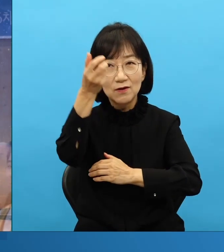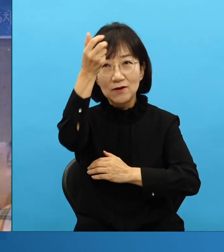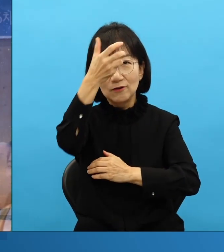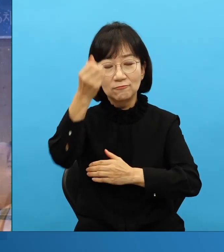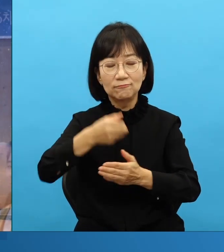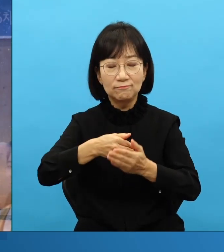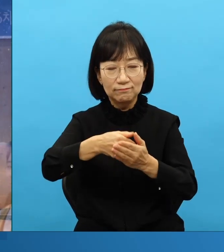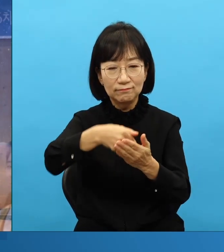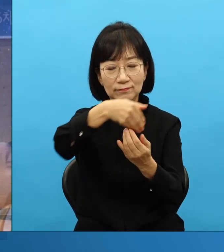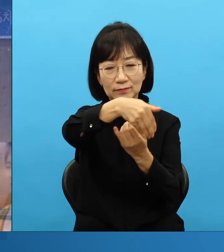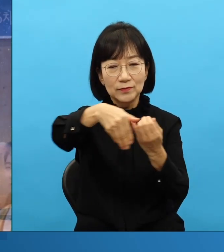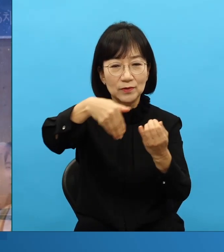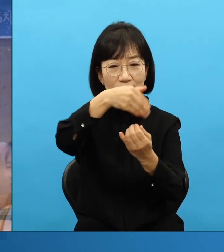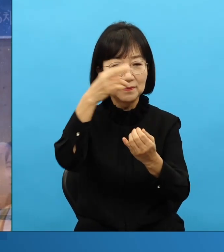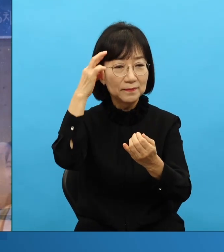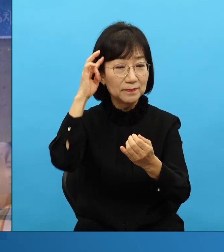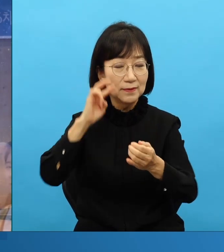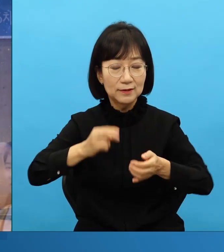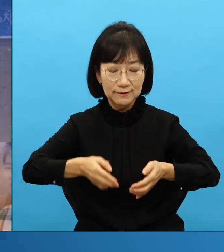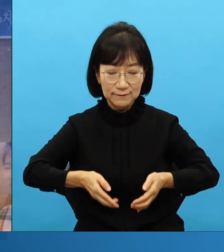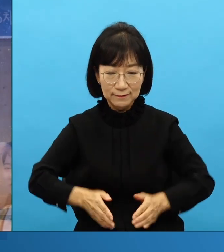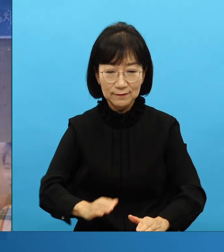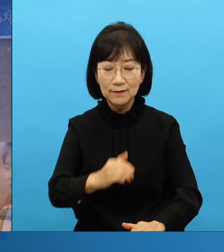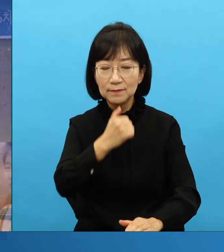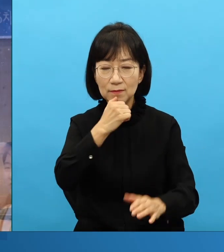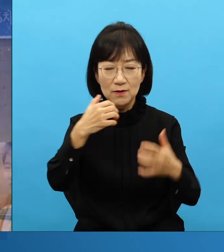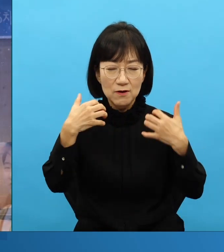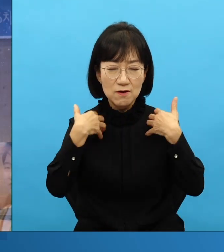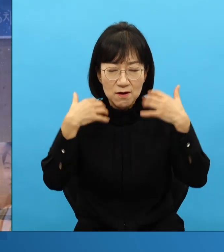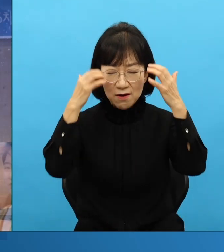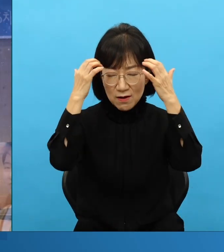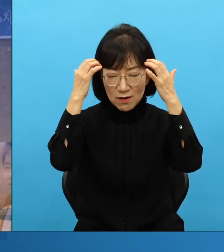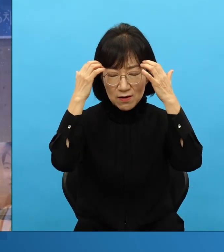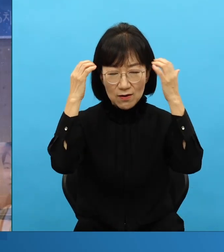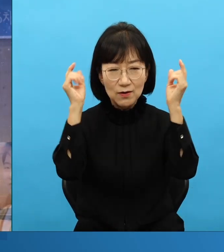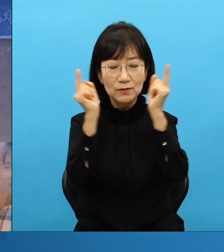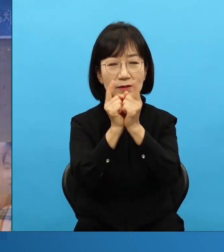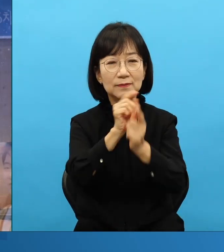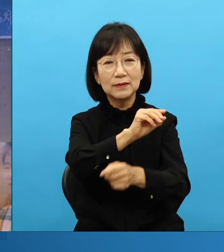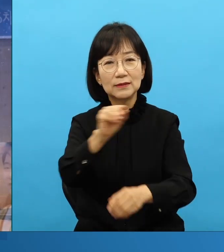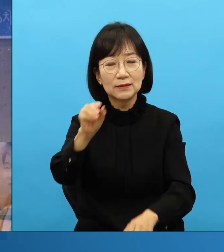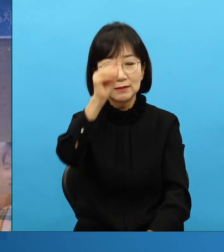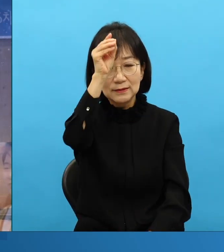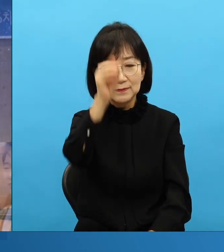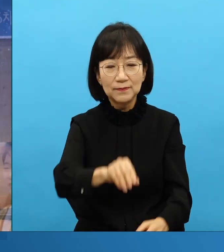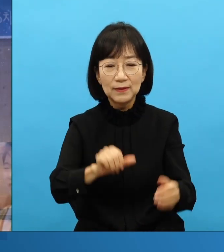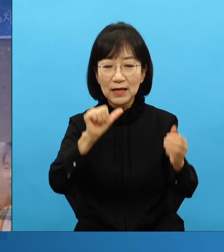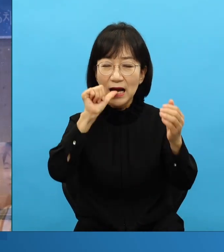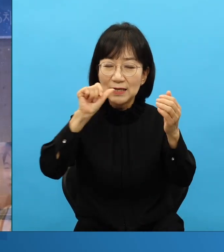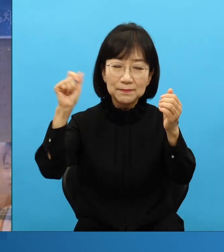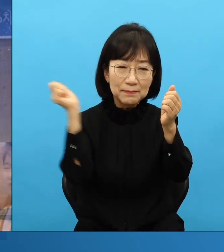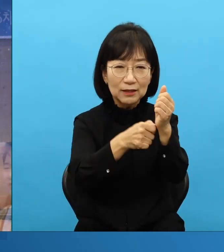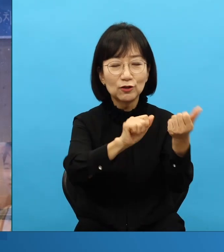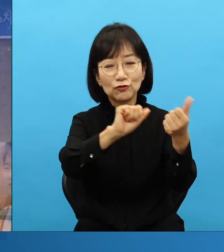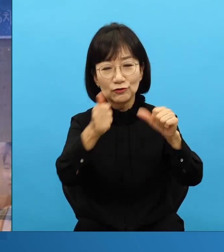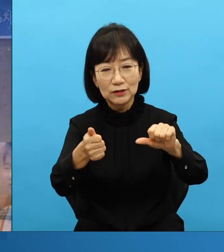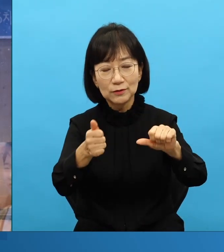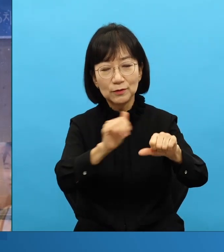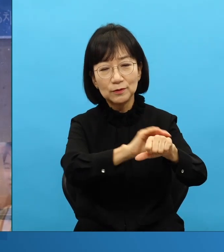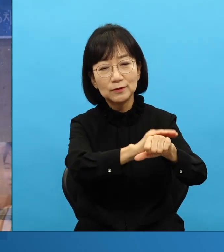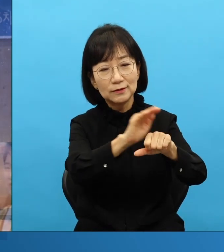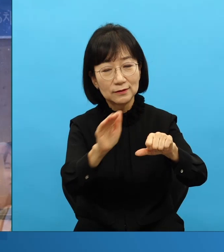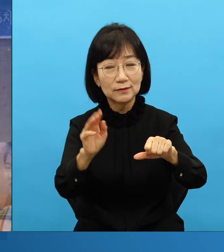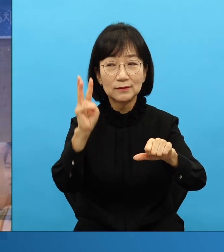성령으로 잉태하사 동정녀 마리아에게 나시고 본디오 빌라도에게 고난을 받으사 십자가에 못 박혀